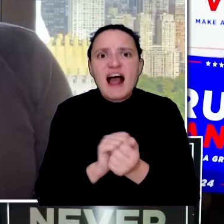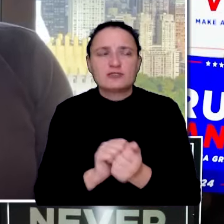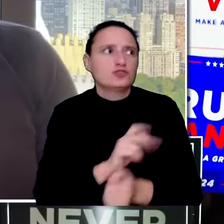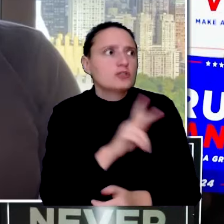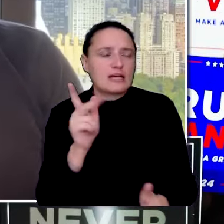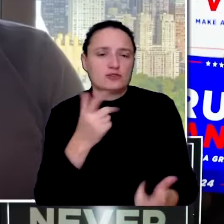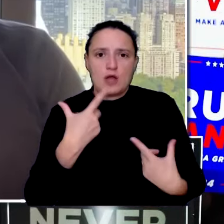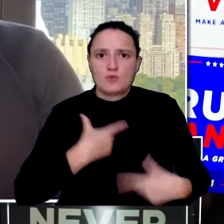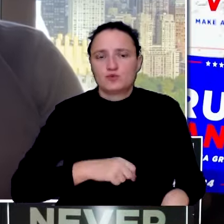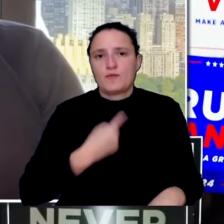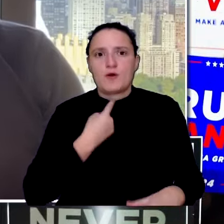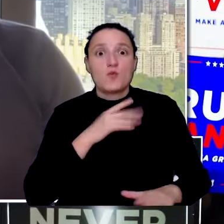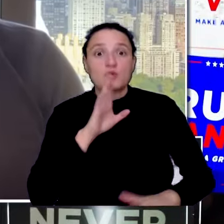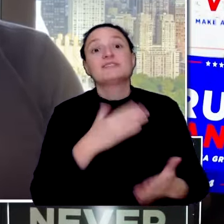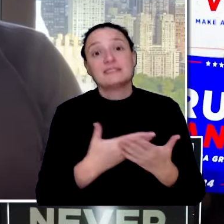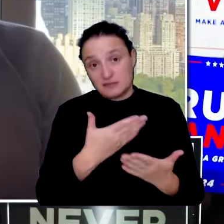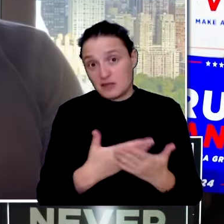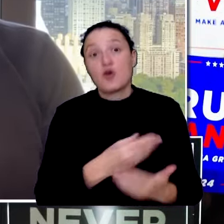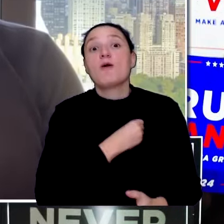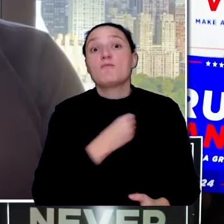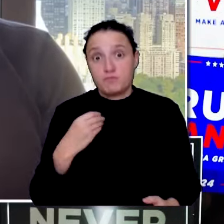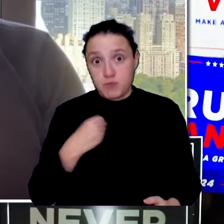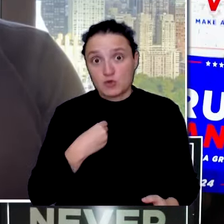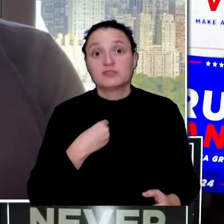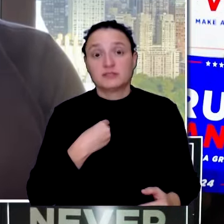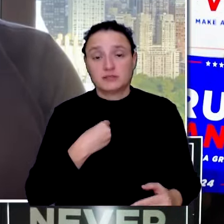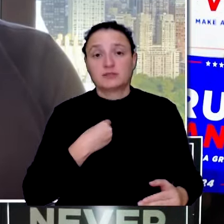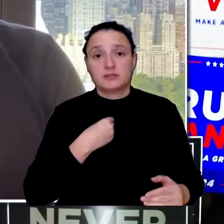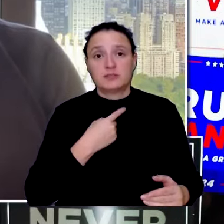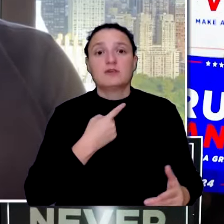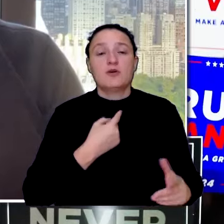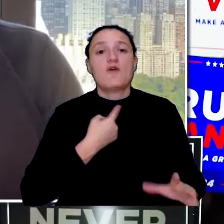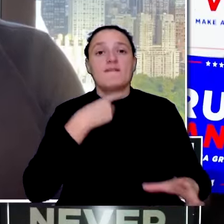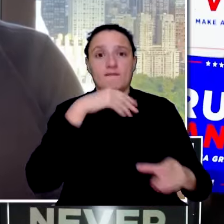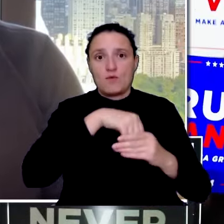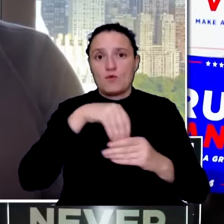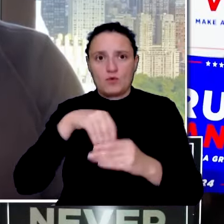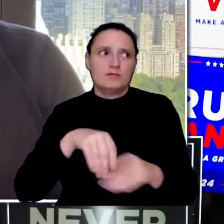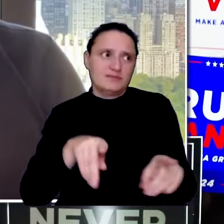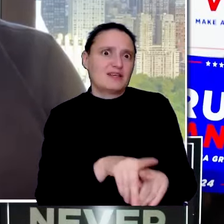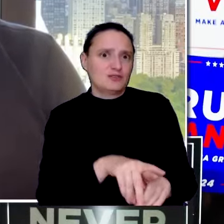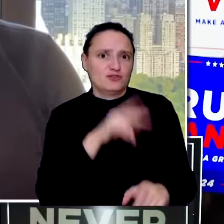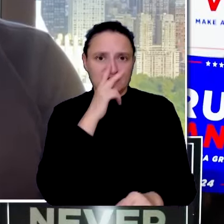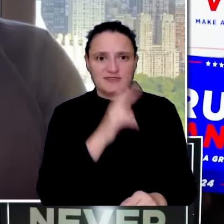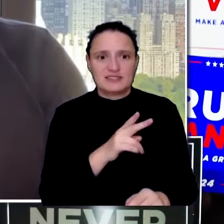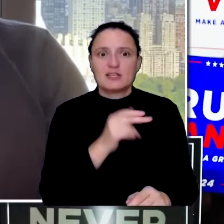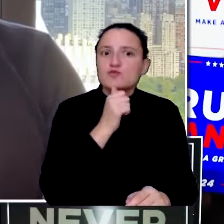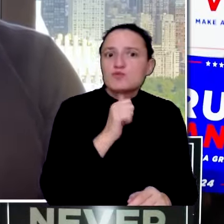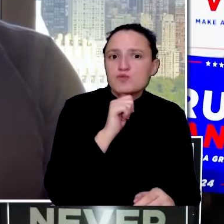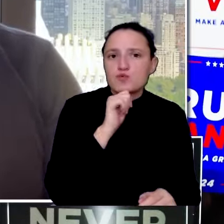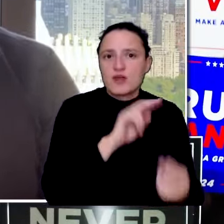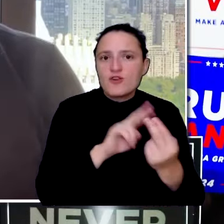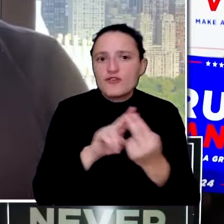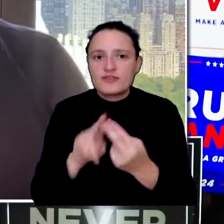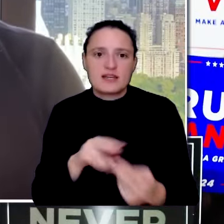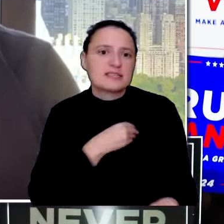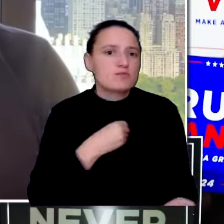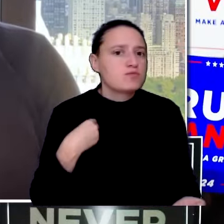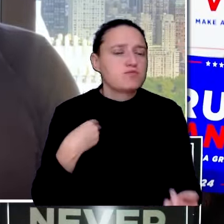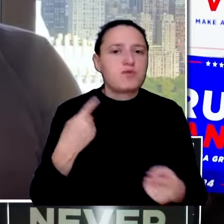o tym polskim głosie on też jest zauważalny, w tym sensie, że są tutaj próby jakby dotarcia do niego. No, tego już nie